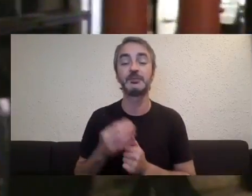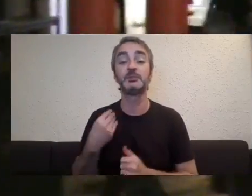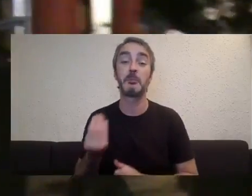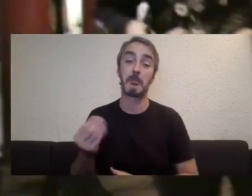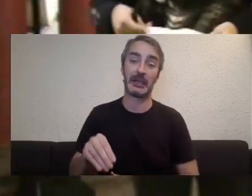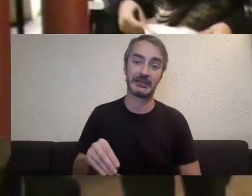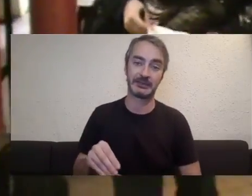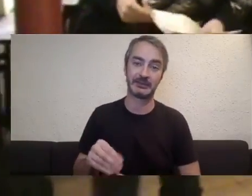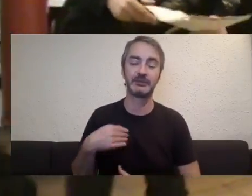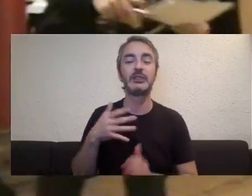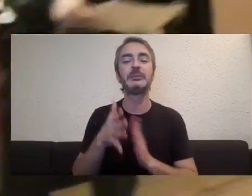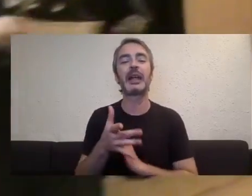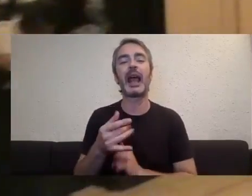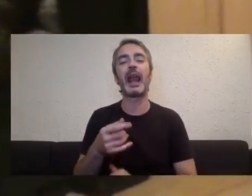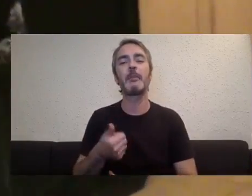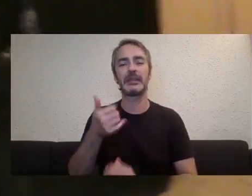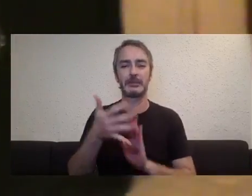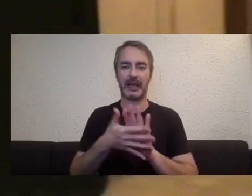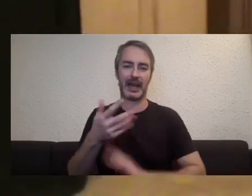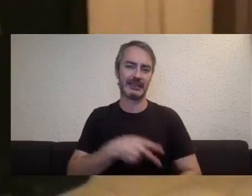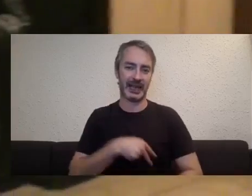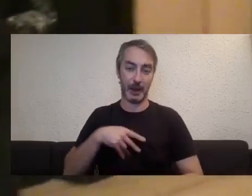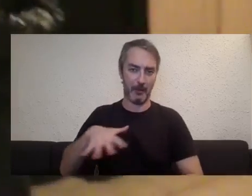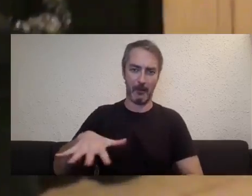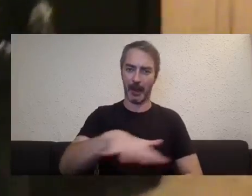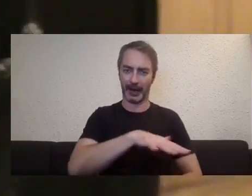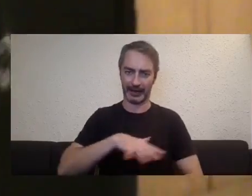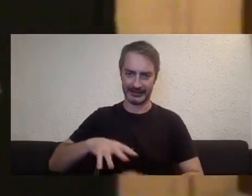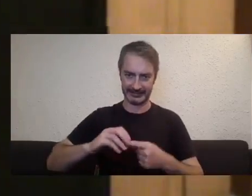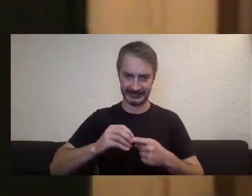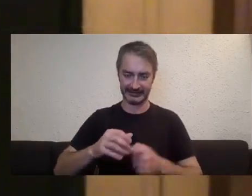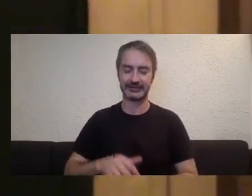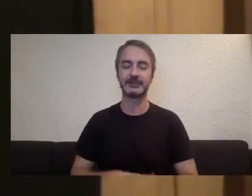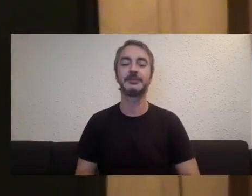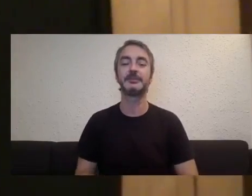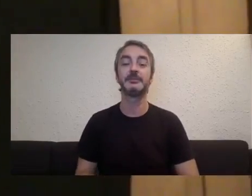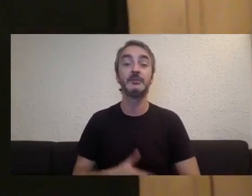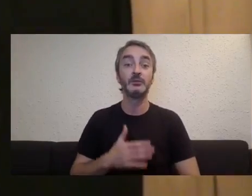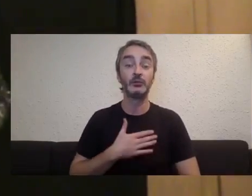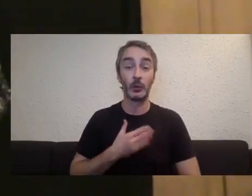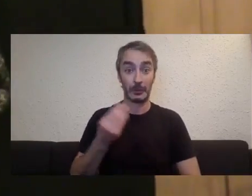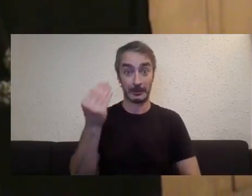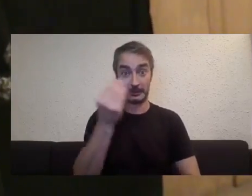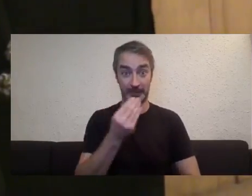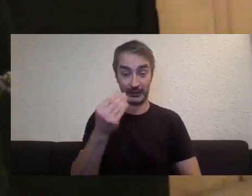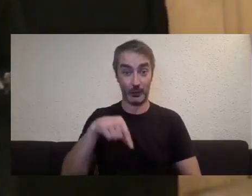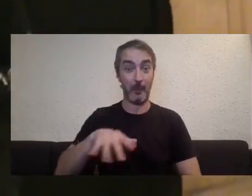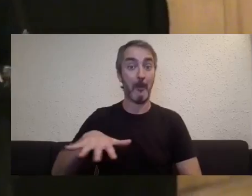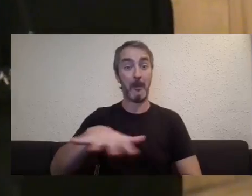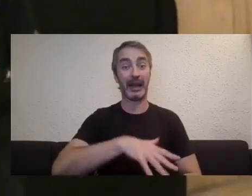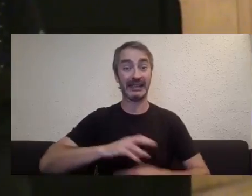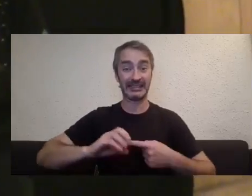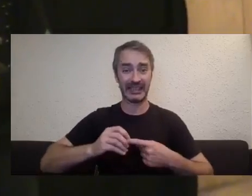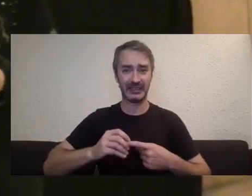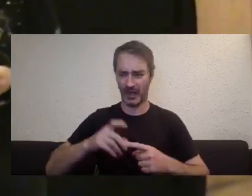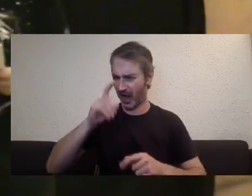Bueno, jo crec que seria algo més general del barri, no? Que crec que si realment, jo